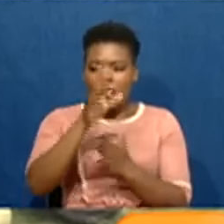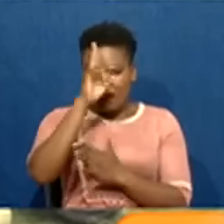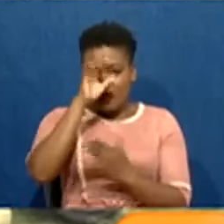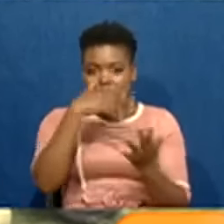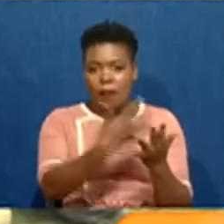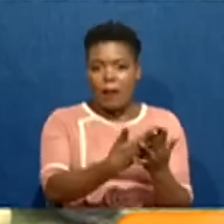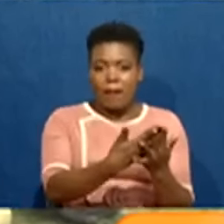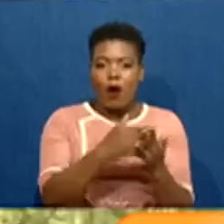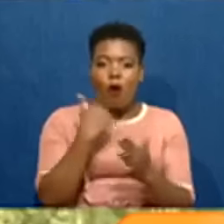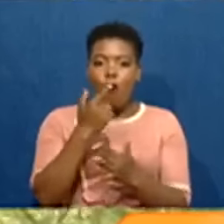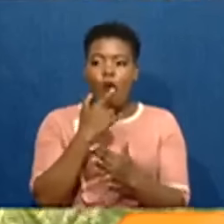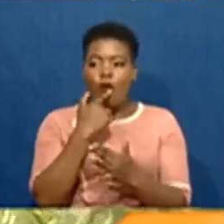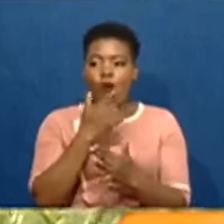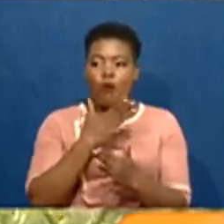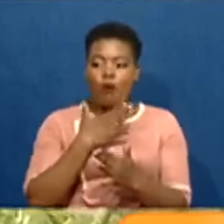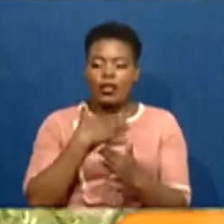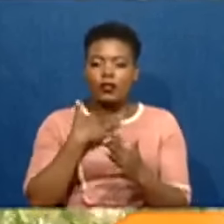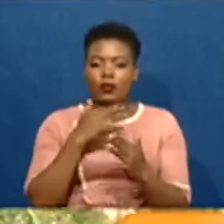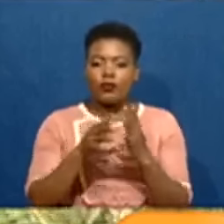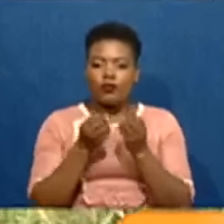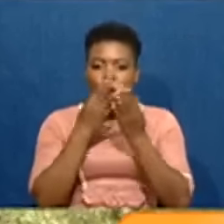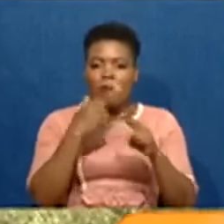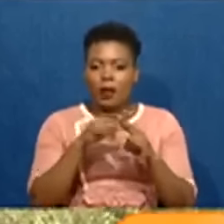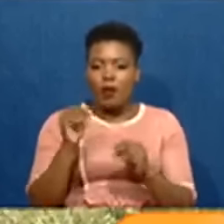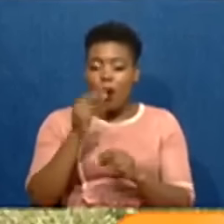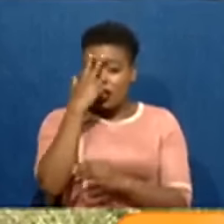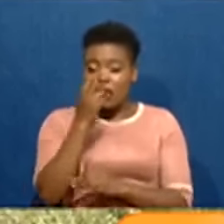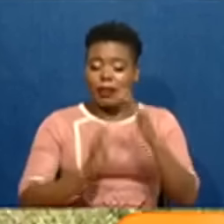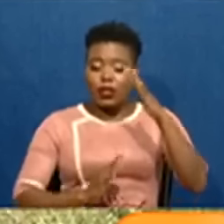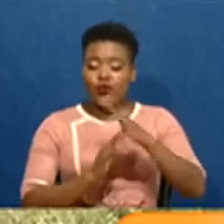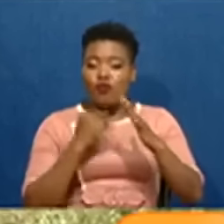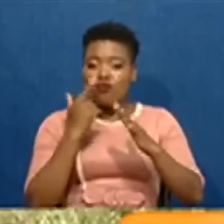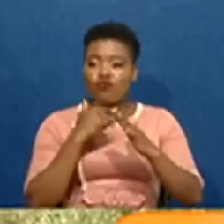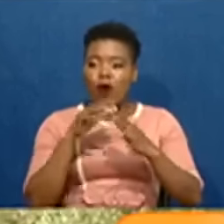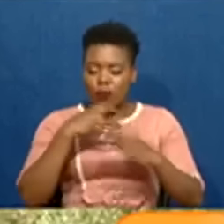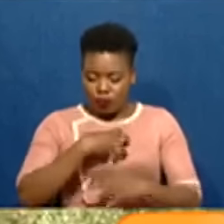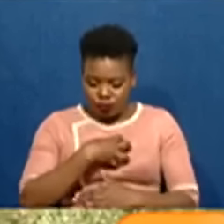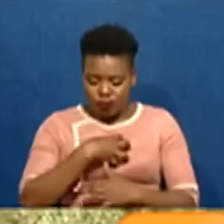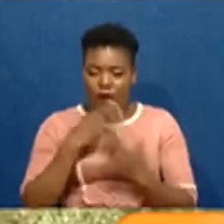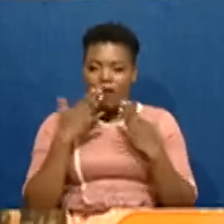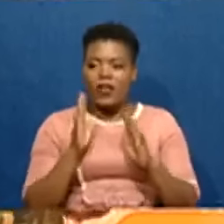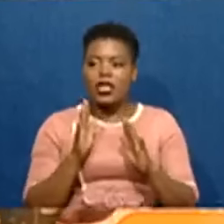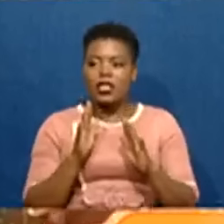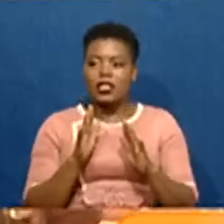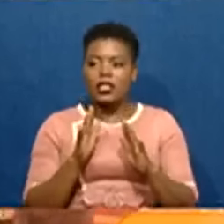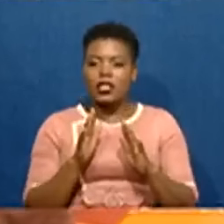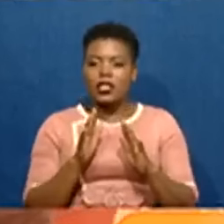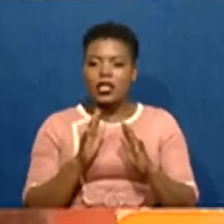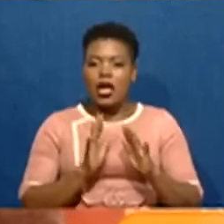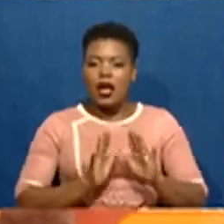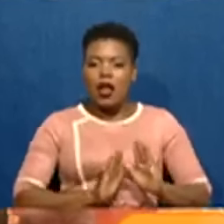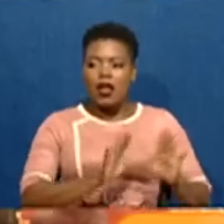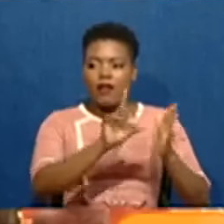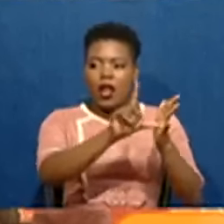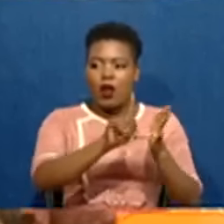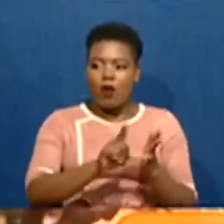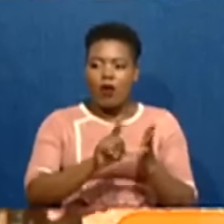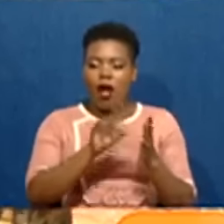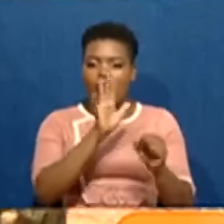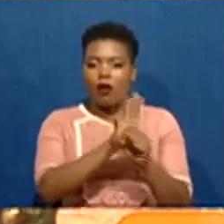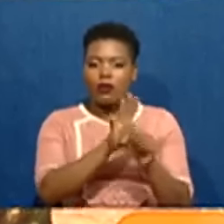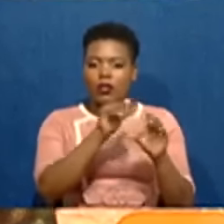magereza ambao hawakutaka kutajwa, mshukiwa mkuu ambaye alistaafu kutoka kikosi hicho aliacha madeni kwenye shirika